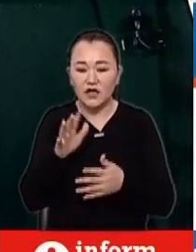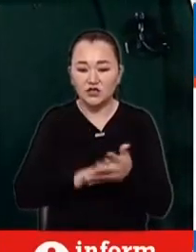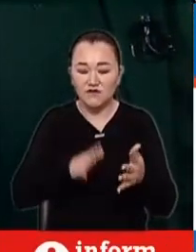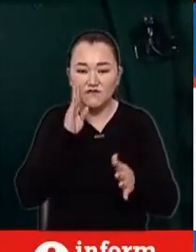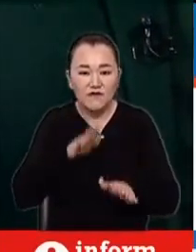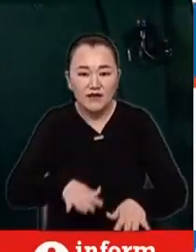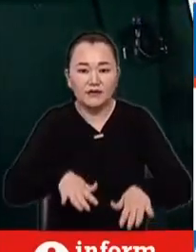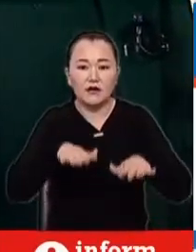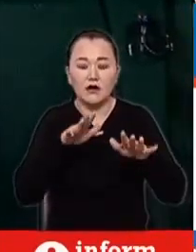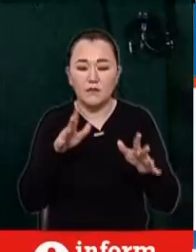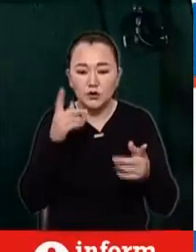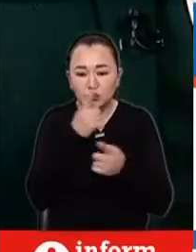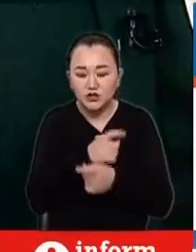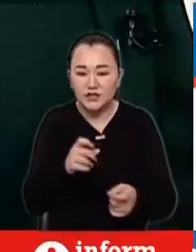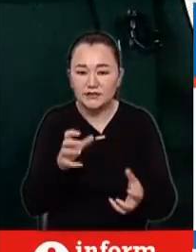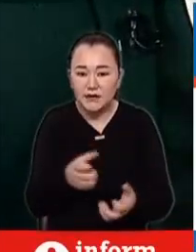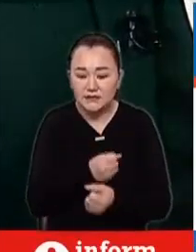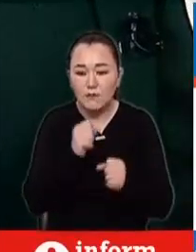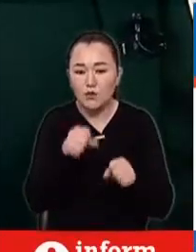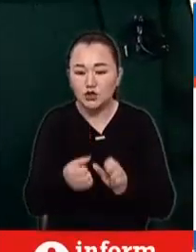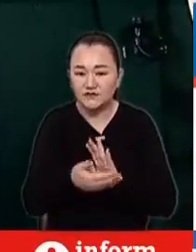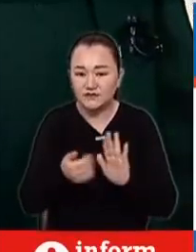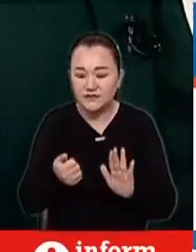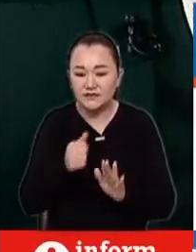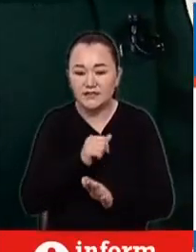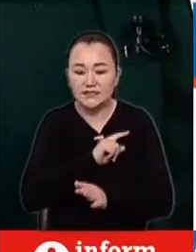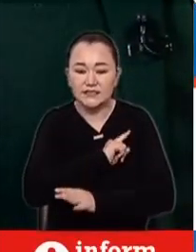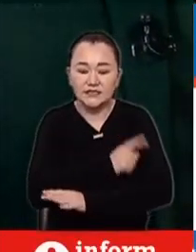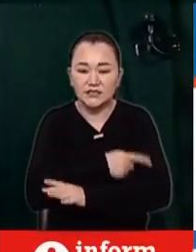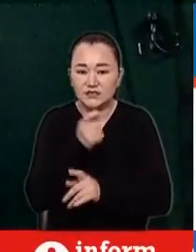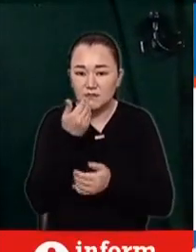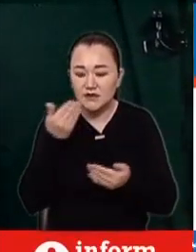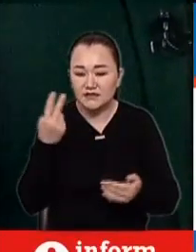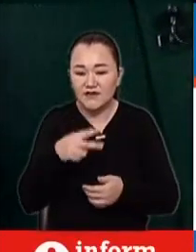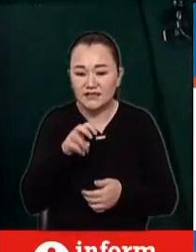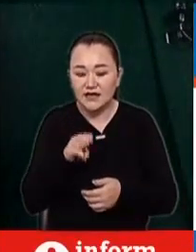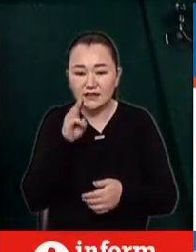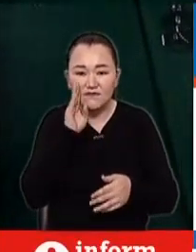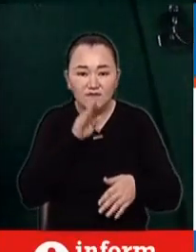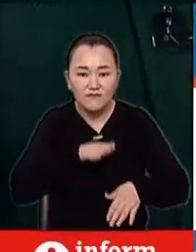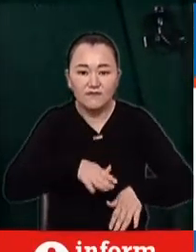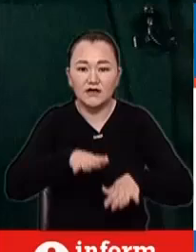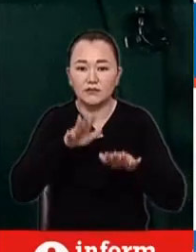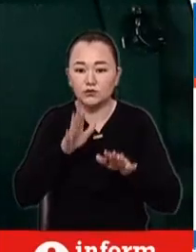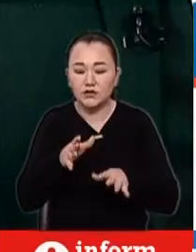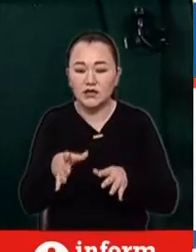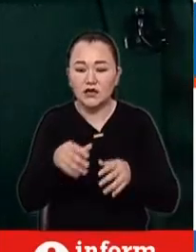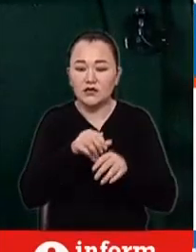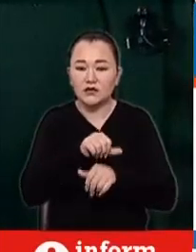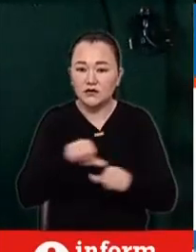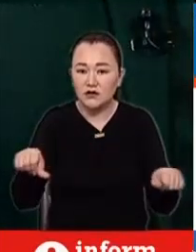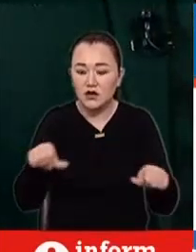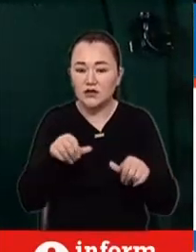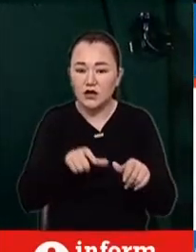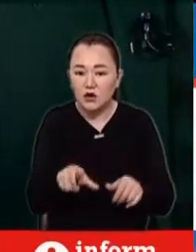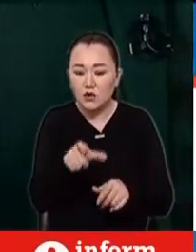реке, предупреждают спасатели, может вызвать сильнейшие за последние 20 лет наводнения. В ряде районов перекрыты дороги,